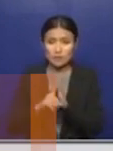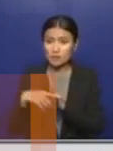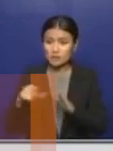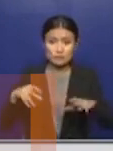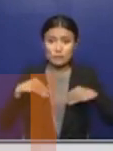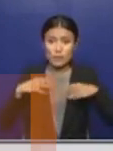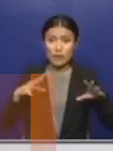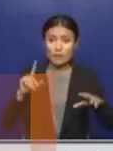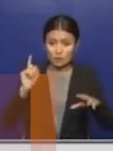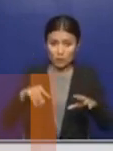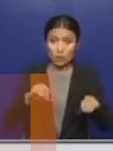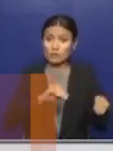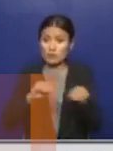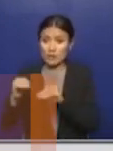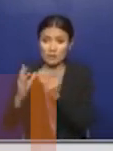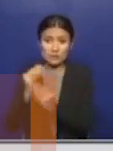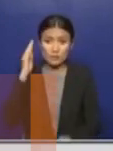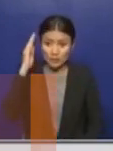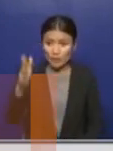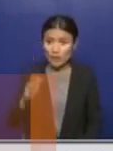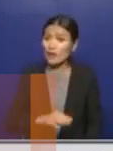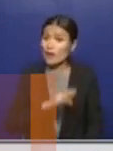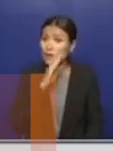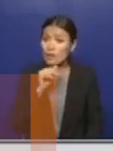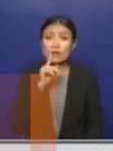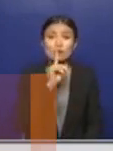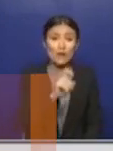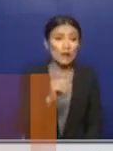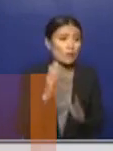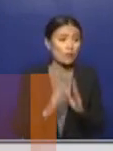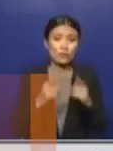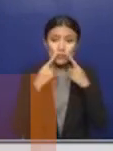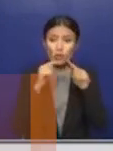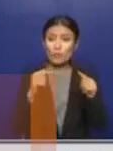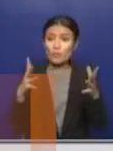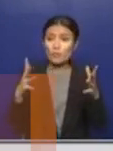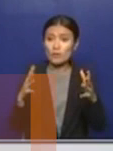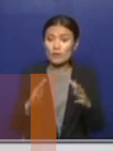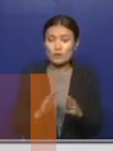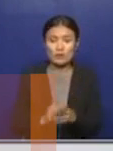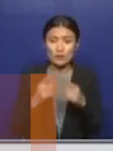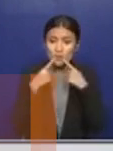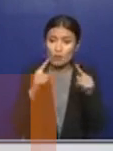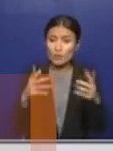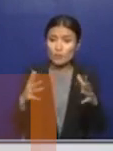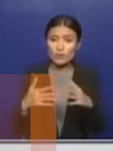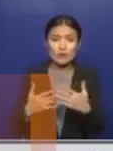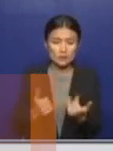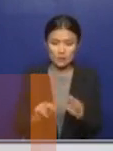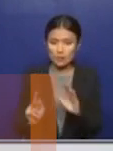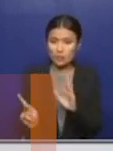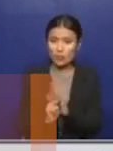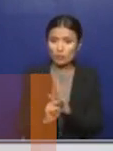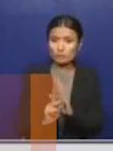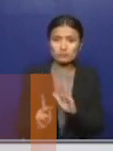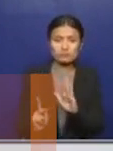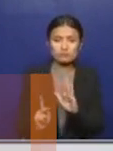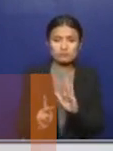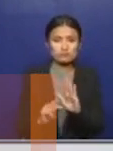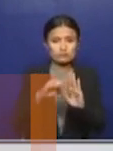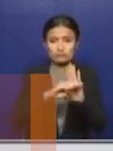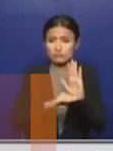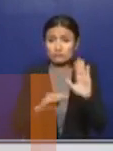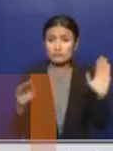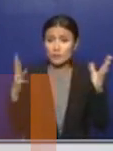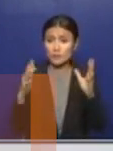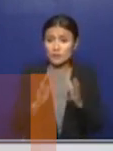อบเพราะถ้าถามไปโดยที่ไม่มีใครตอบนี่มันไม่มีข้อบังคับข้อใดรองรับนะครับก็